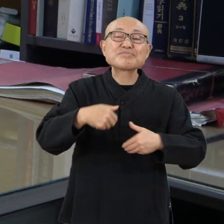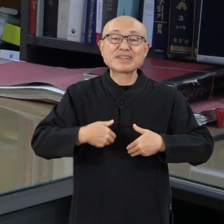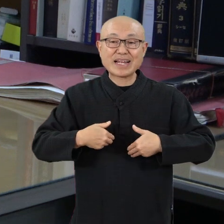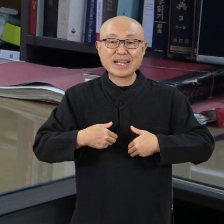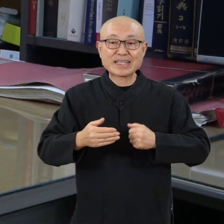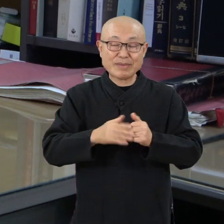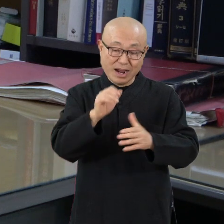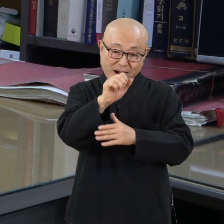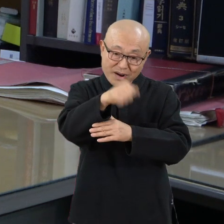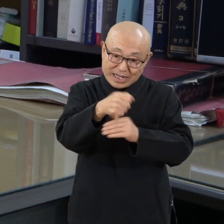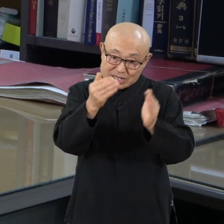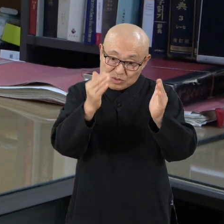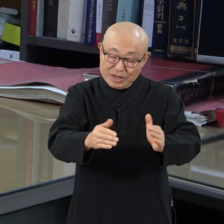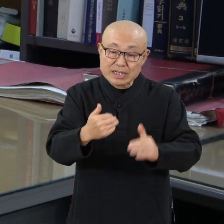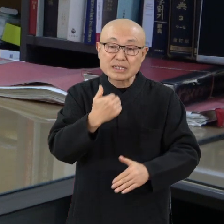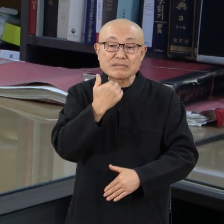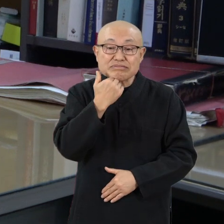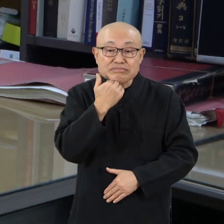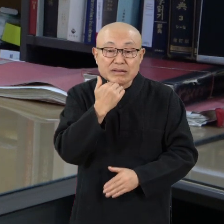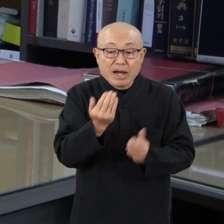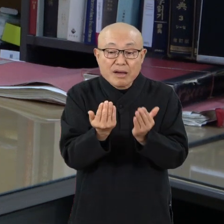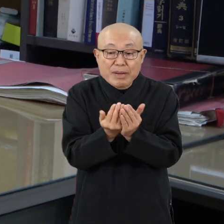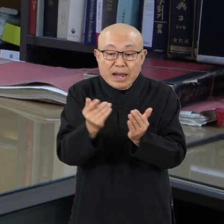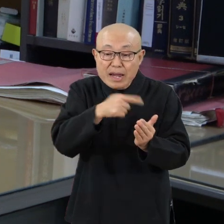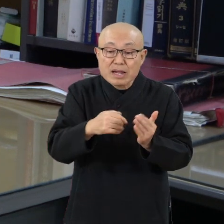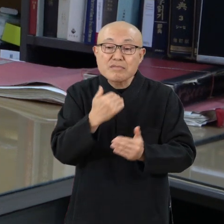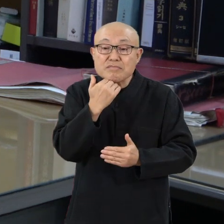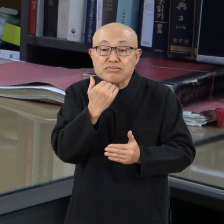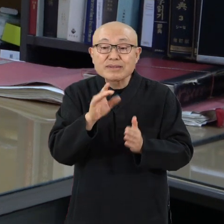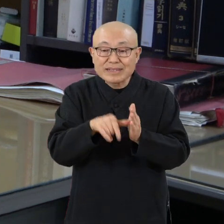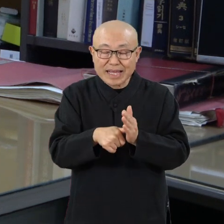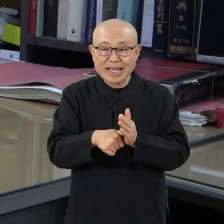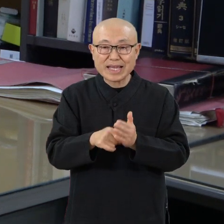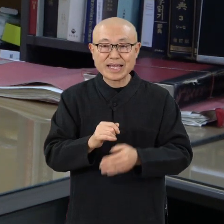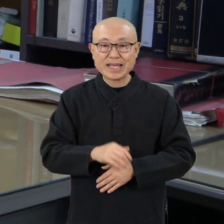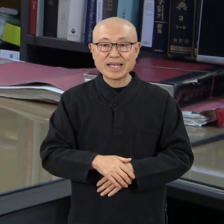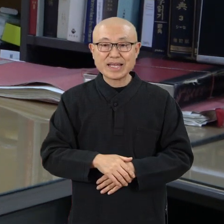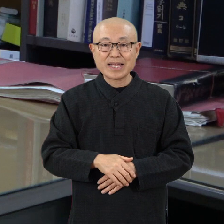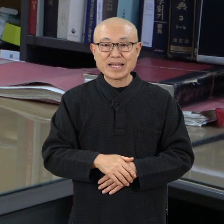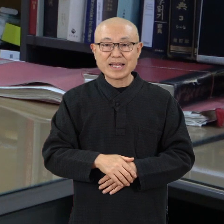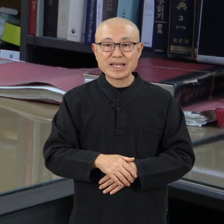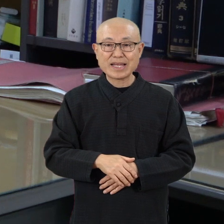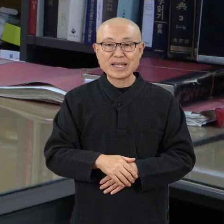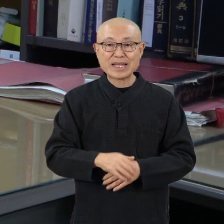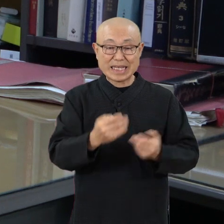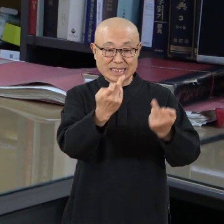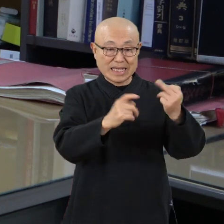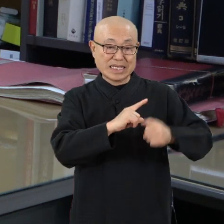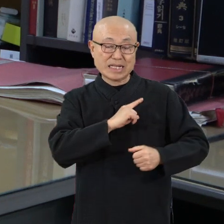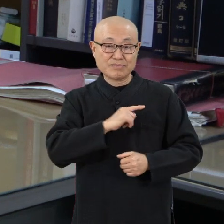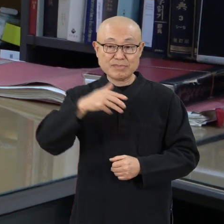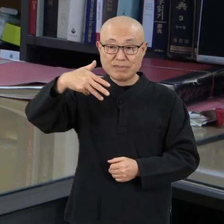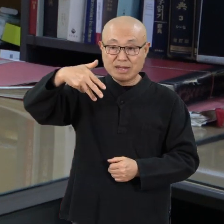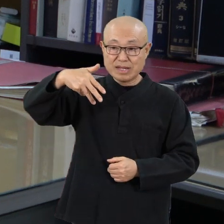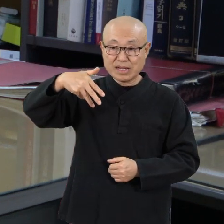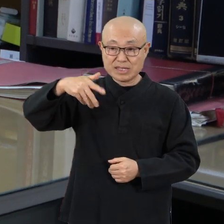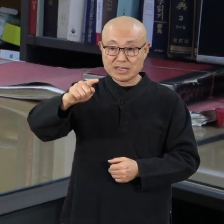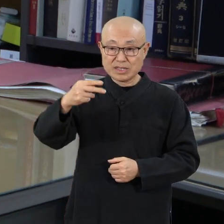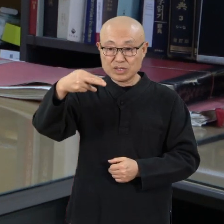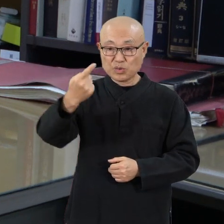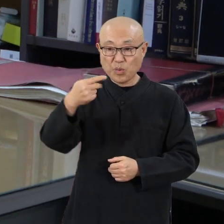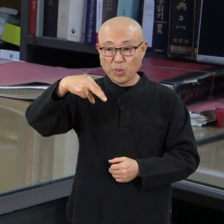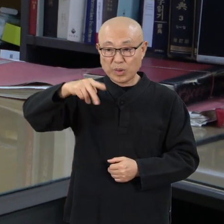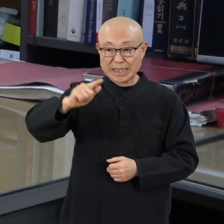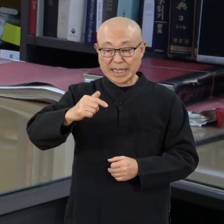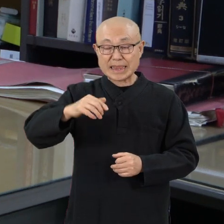이렇게 배에 머무르고 계시는데 그때 이제 저기 천동산 여정선사,